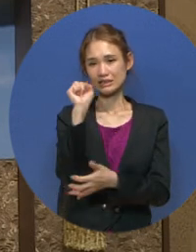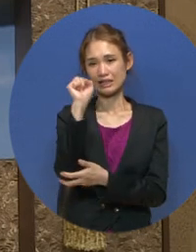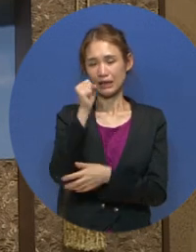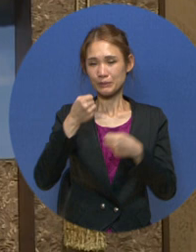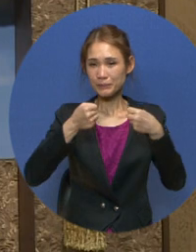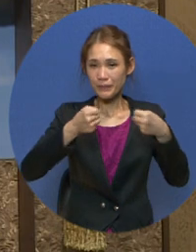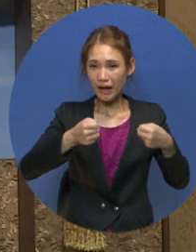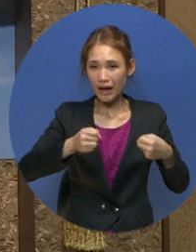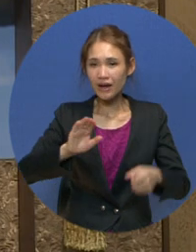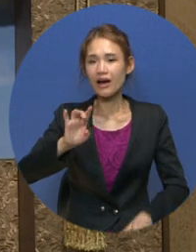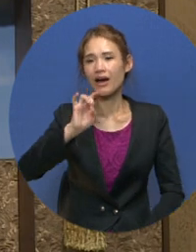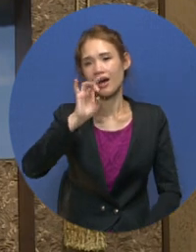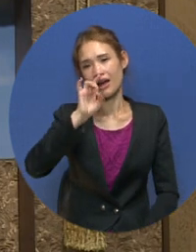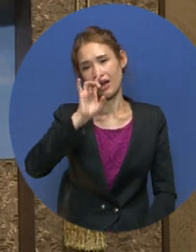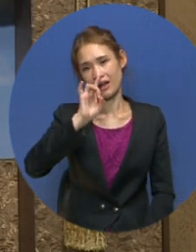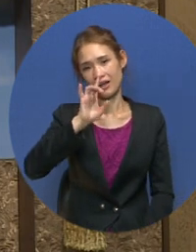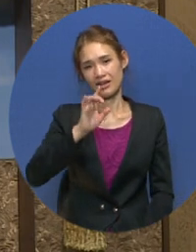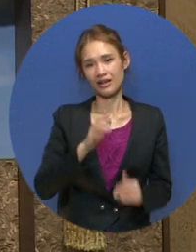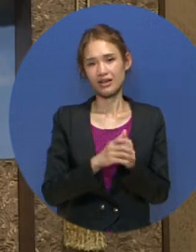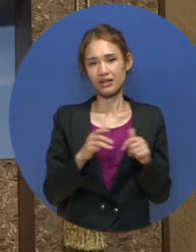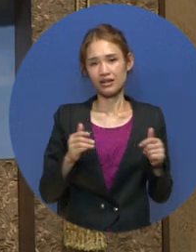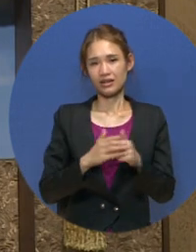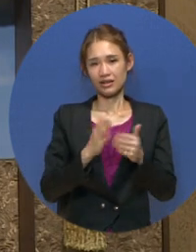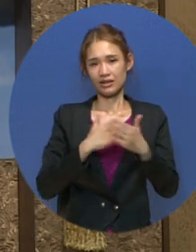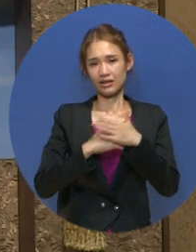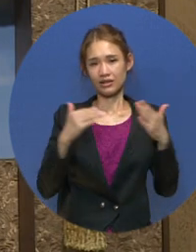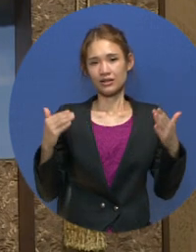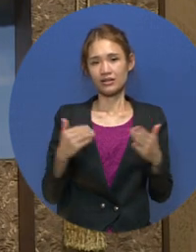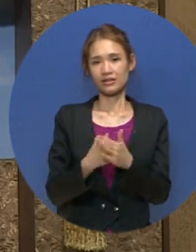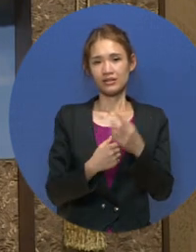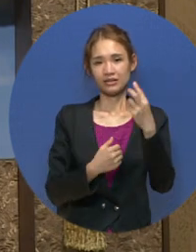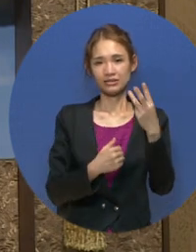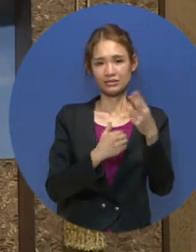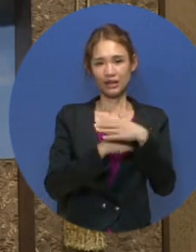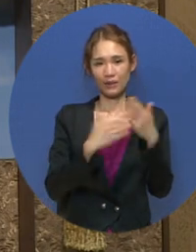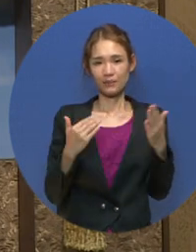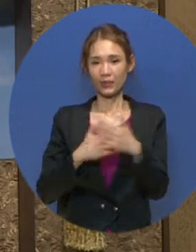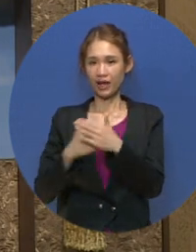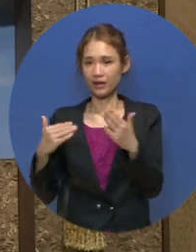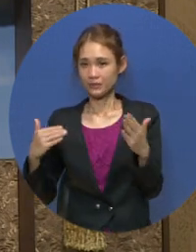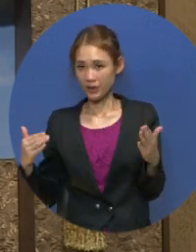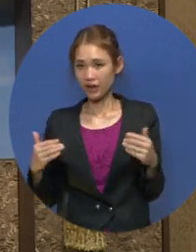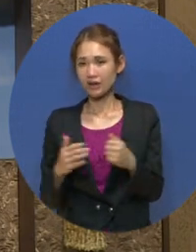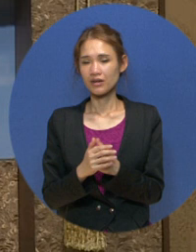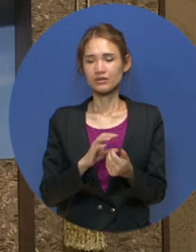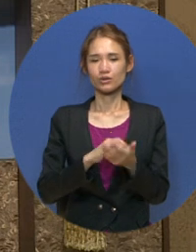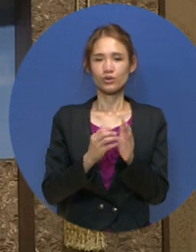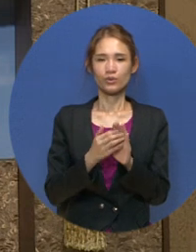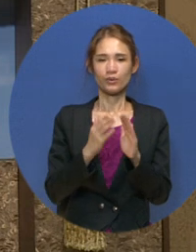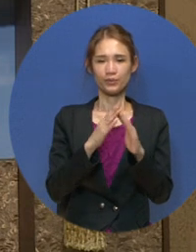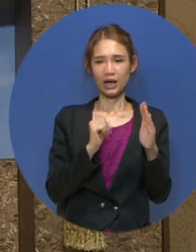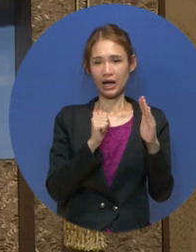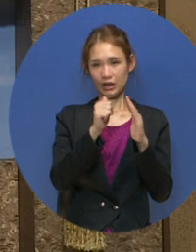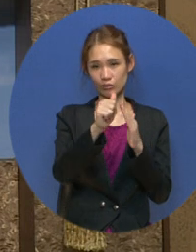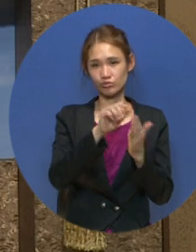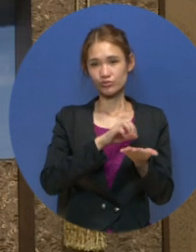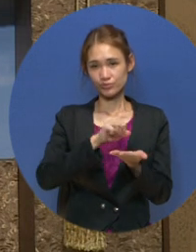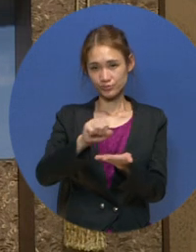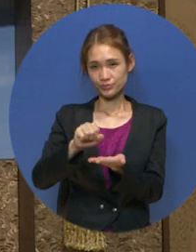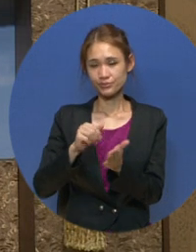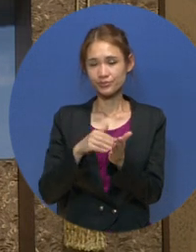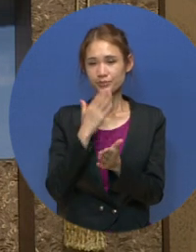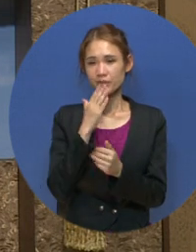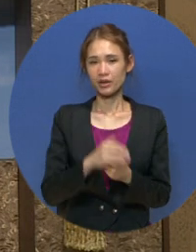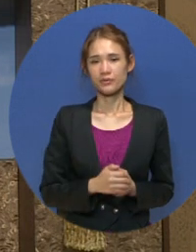방문할 수거할 수는 없고요. 예. 보통은 박스로 한 세 박스 정도의 분량이면 저희가 방문 수거가 가능합니다. 네.